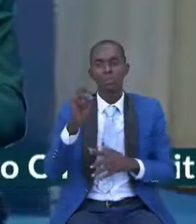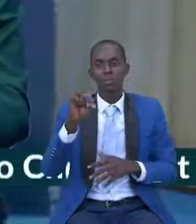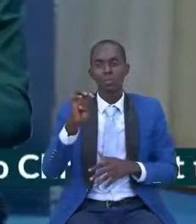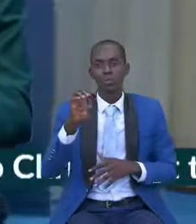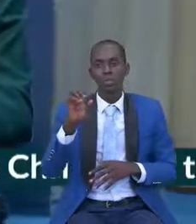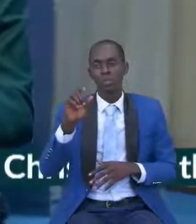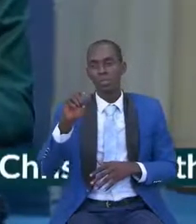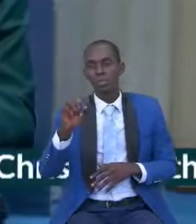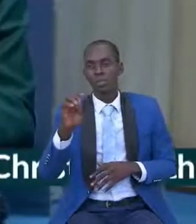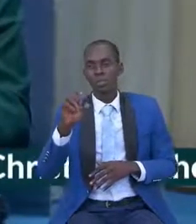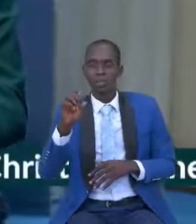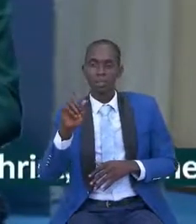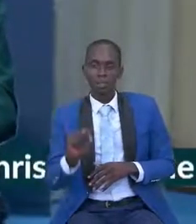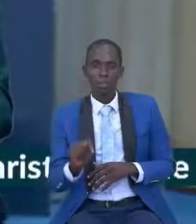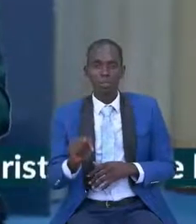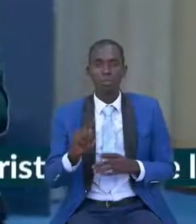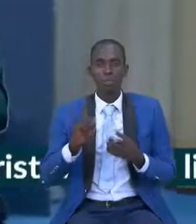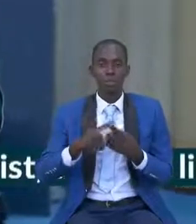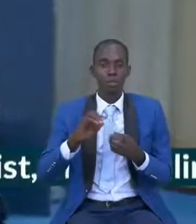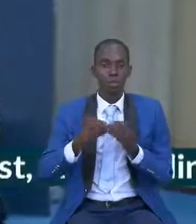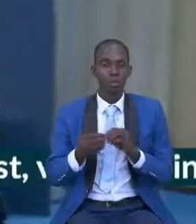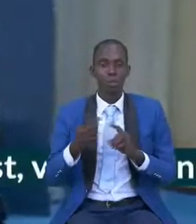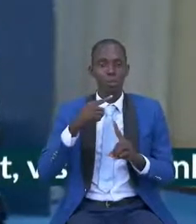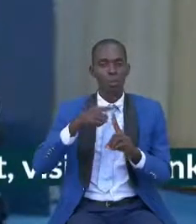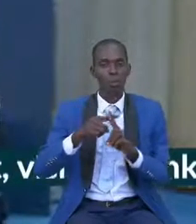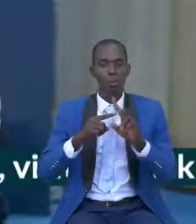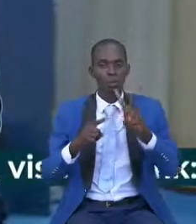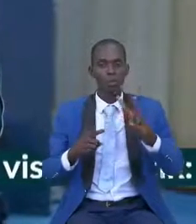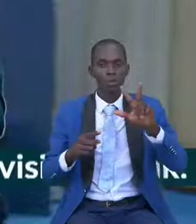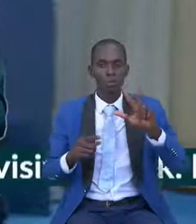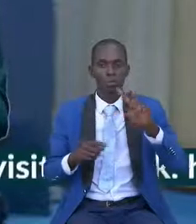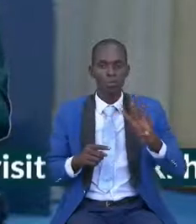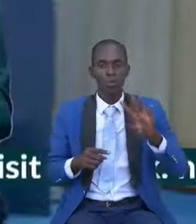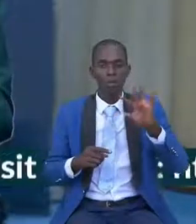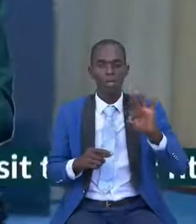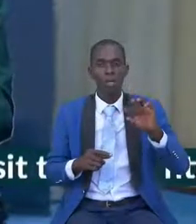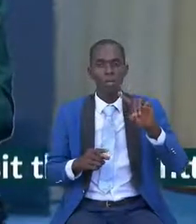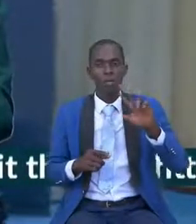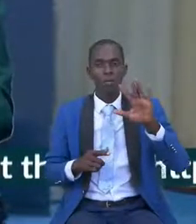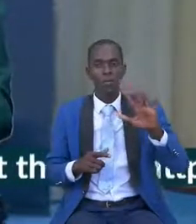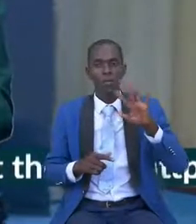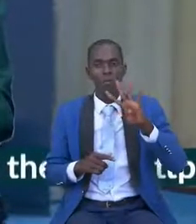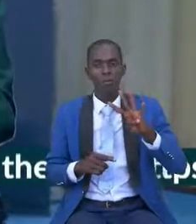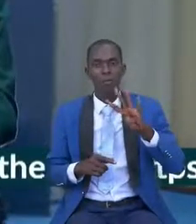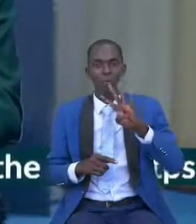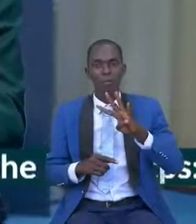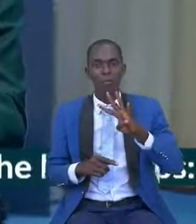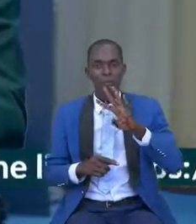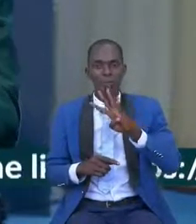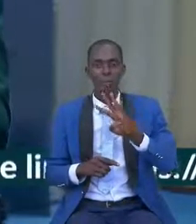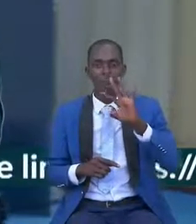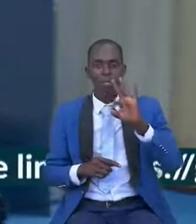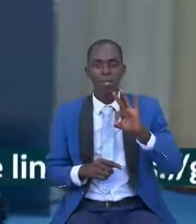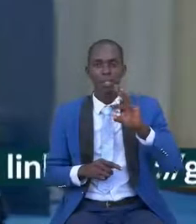ou par WhatsApp. Voici le numéro plus 234 91